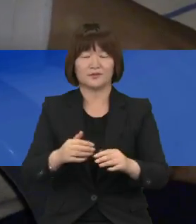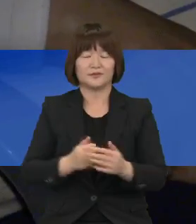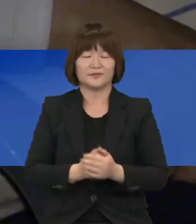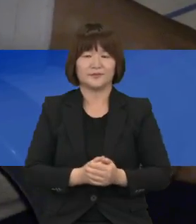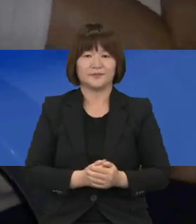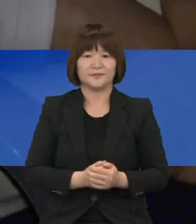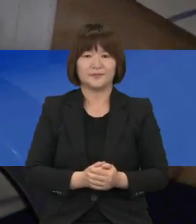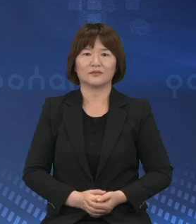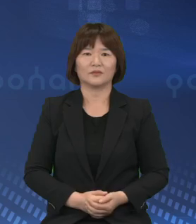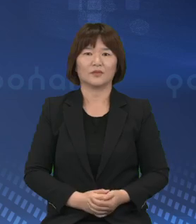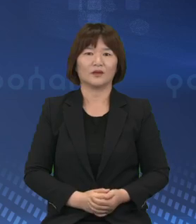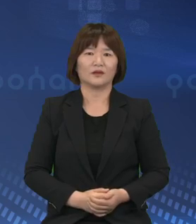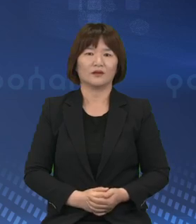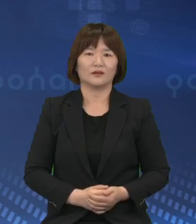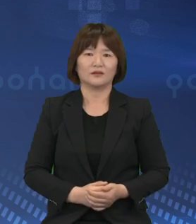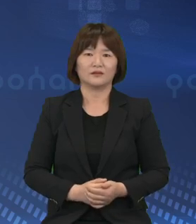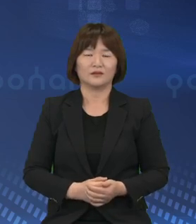예정입니다.